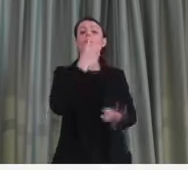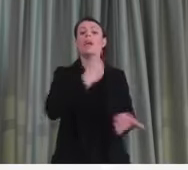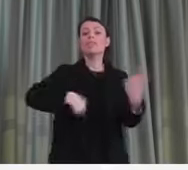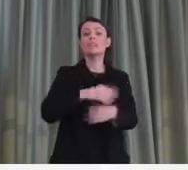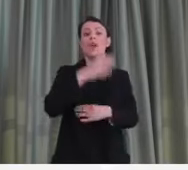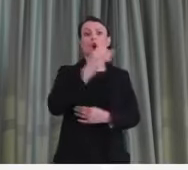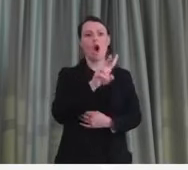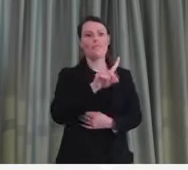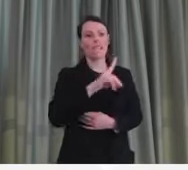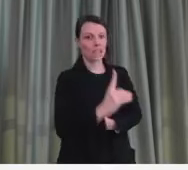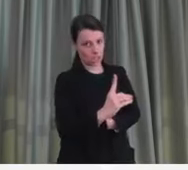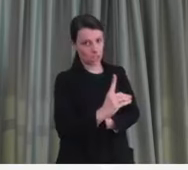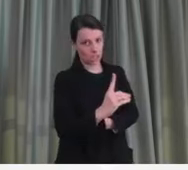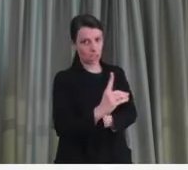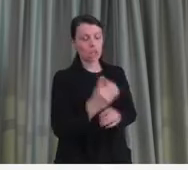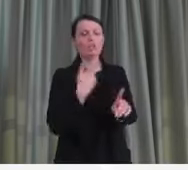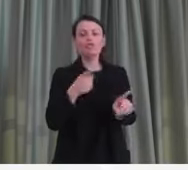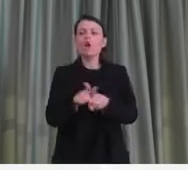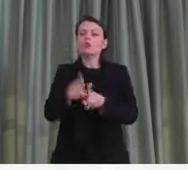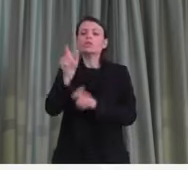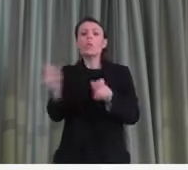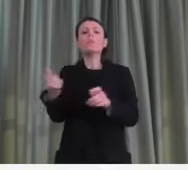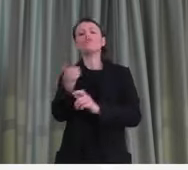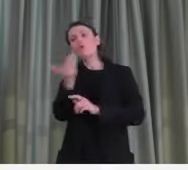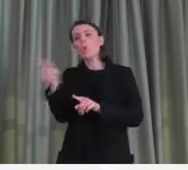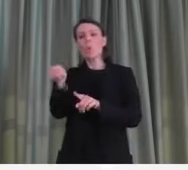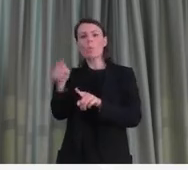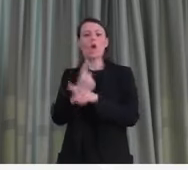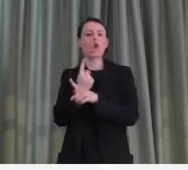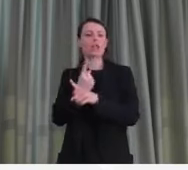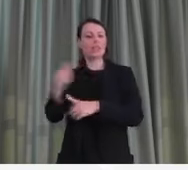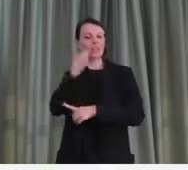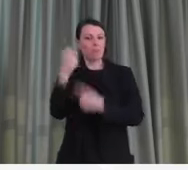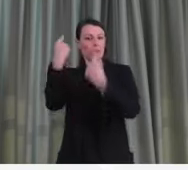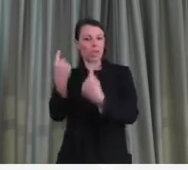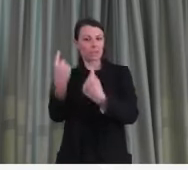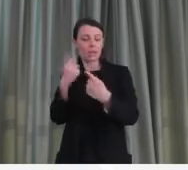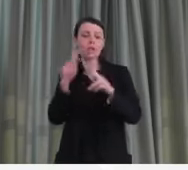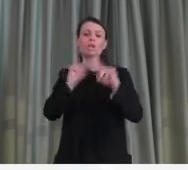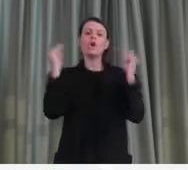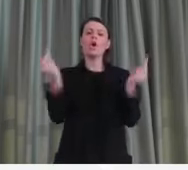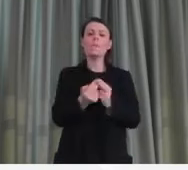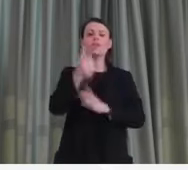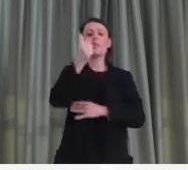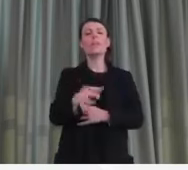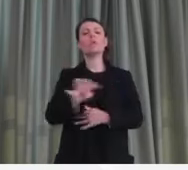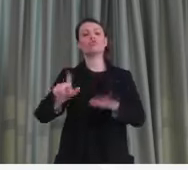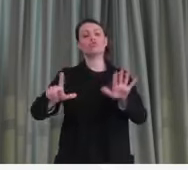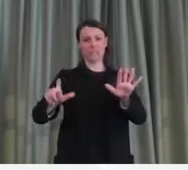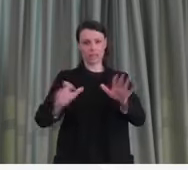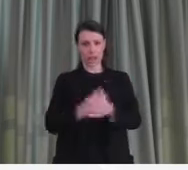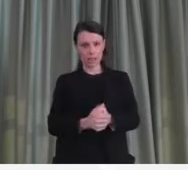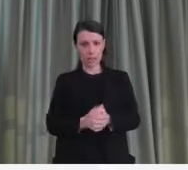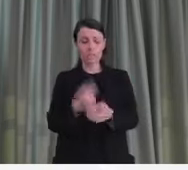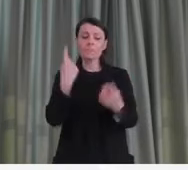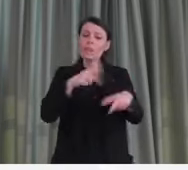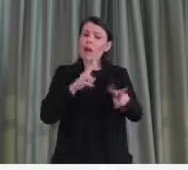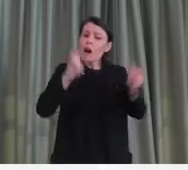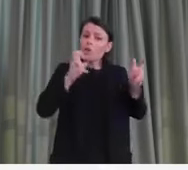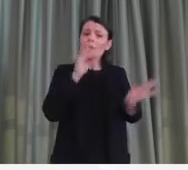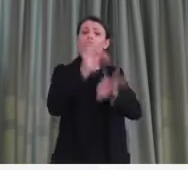numero di persone che sono in attesa del tampone e quindi in totale 1470 e mi soffermo sul tema terapie intensive